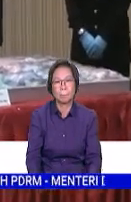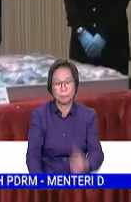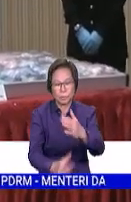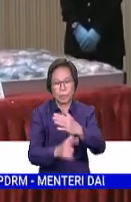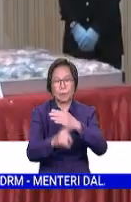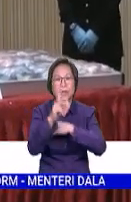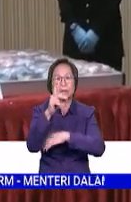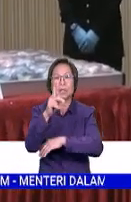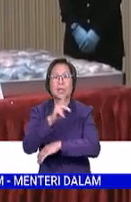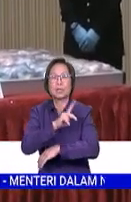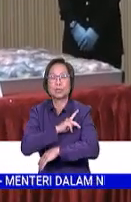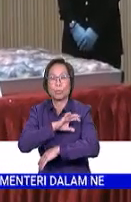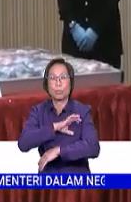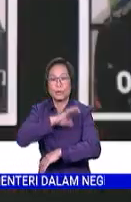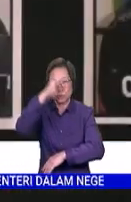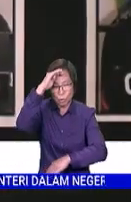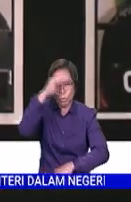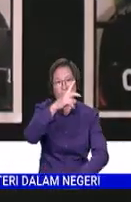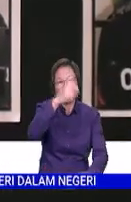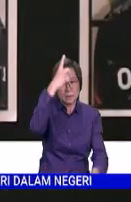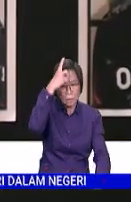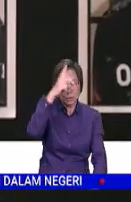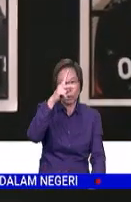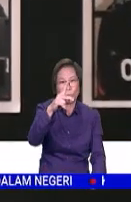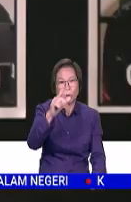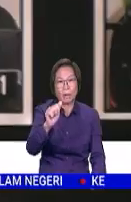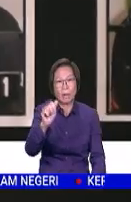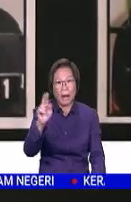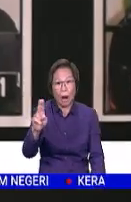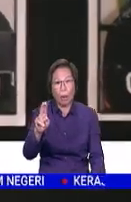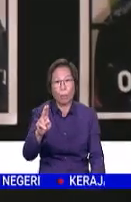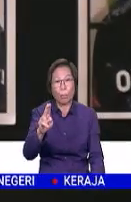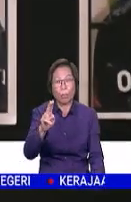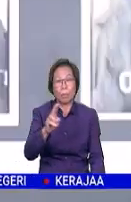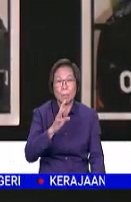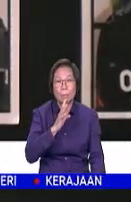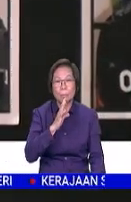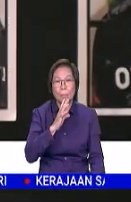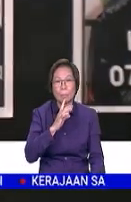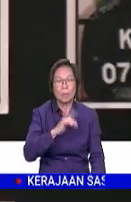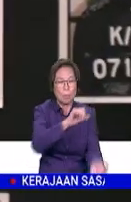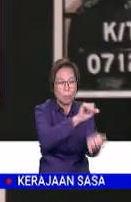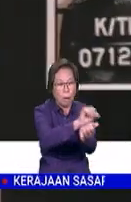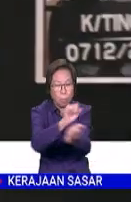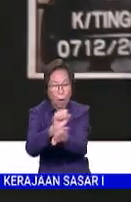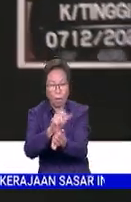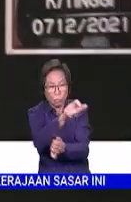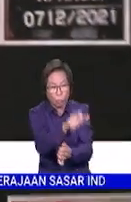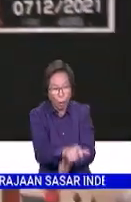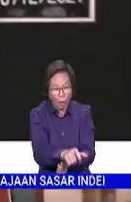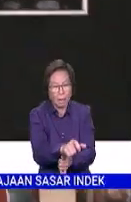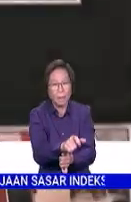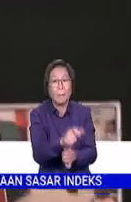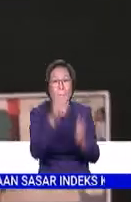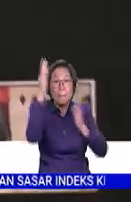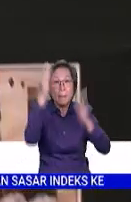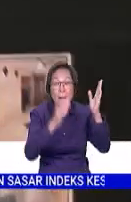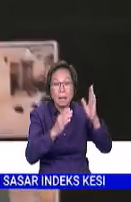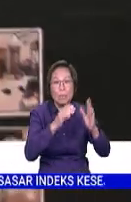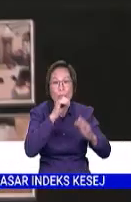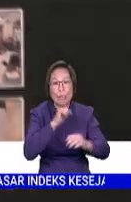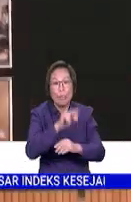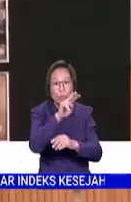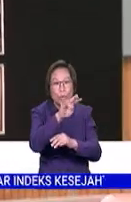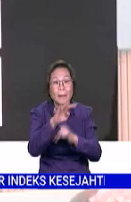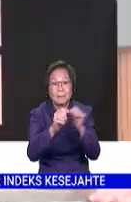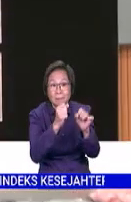Timbalan Ketua Polis Johor, Datuk Kau Kok Chin mengesahkan mereka yang ditahan masing-masing seorang warga tempatan berusia